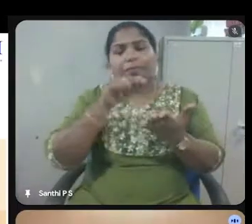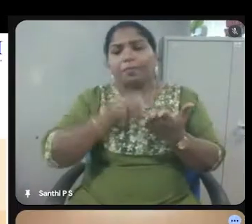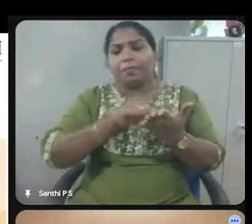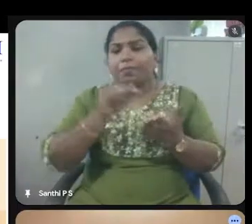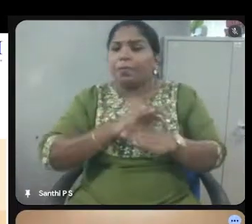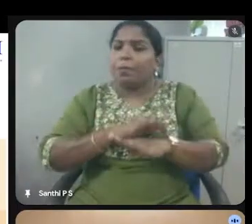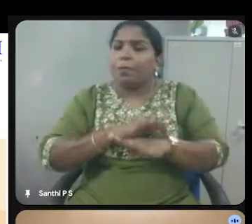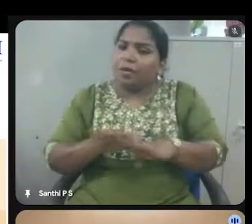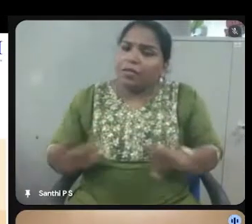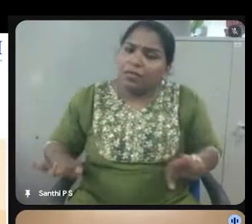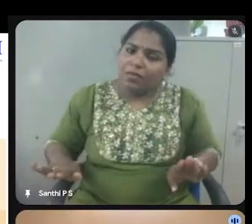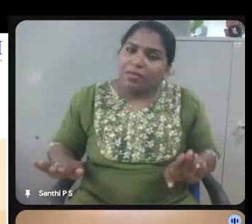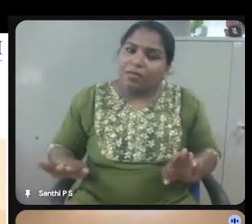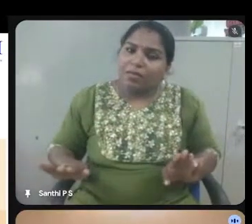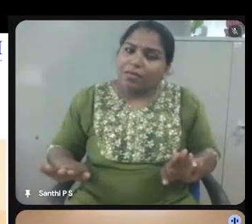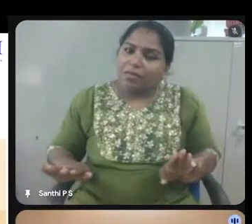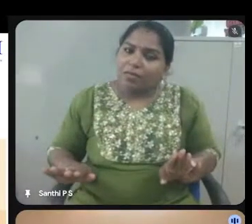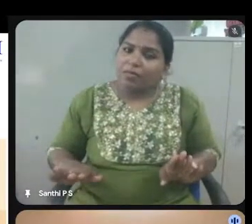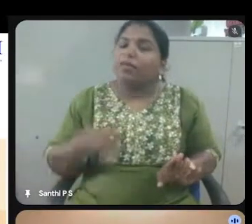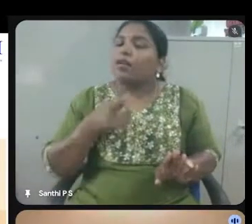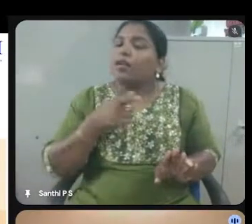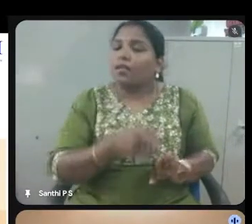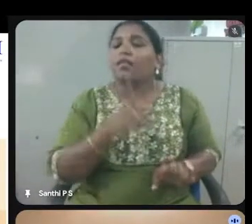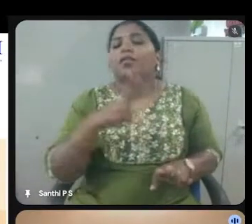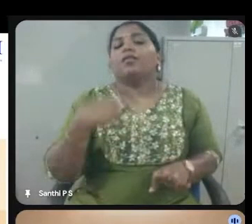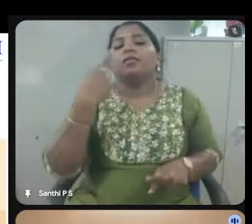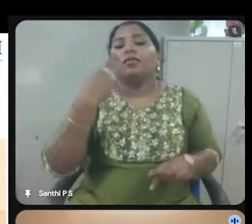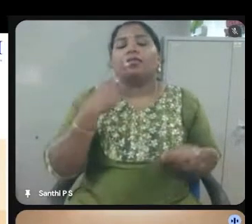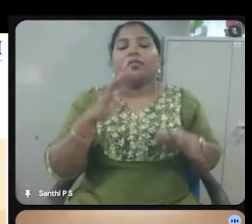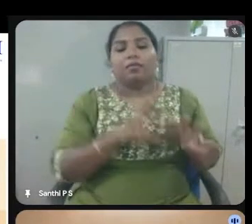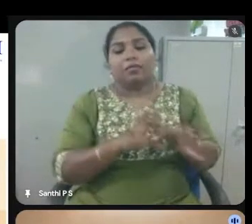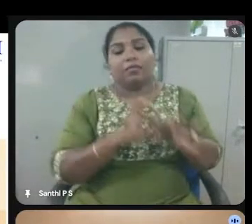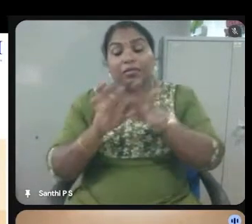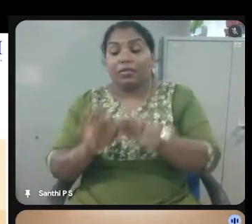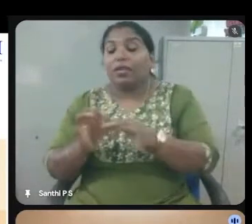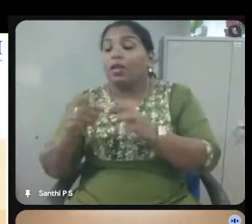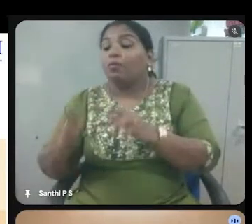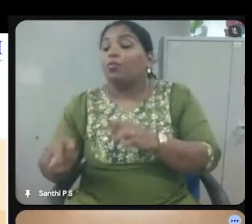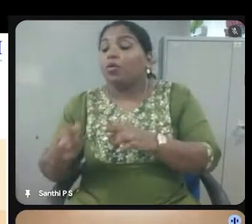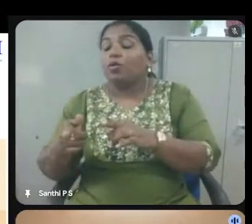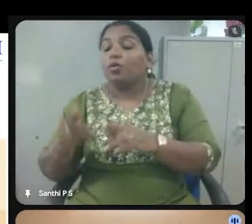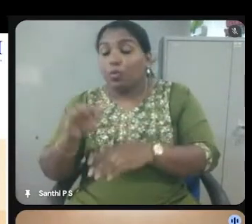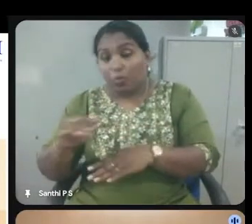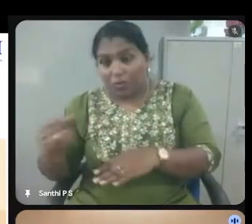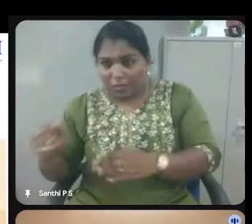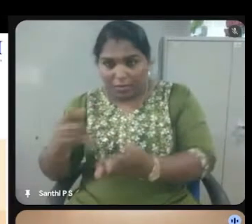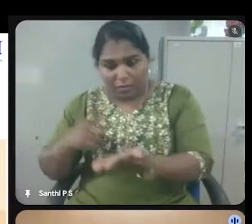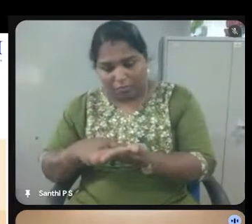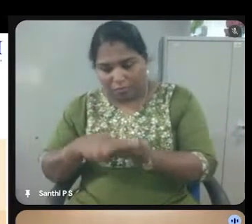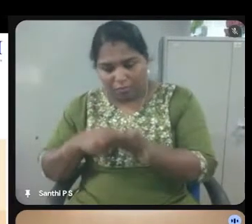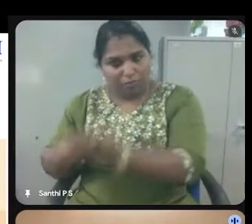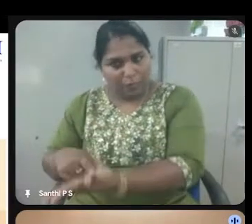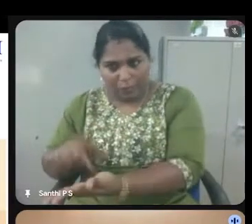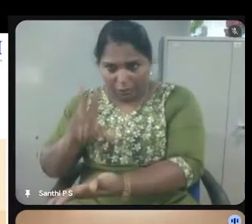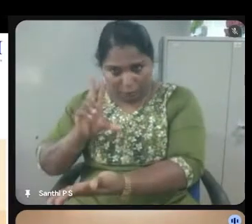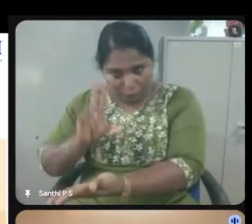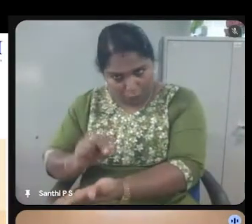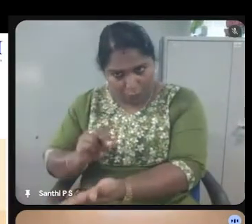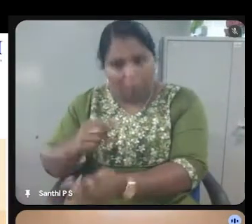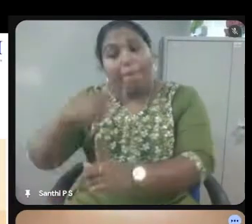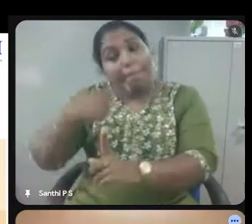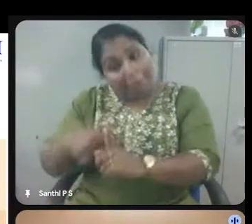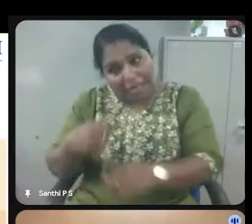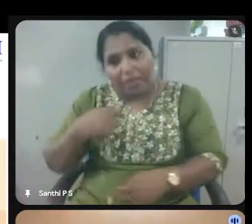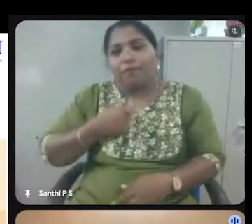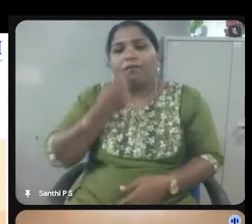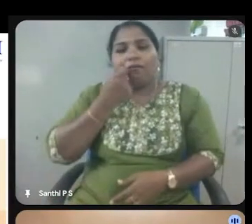അപ്പം അതുകൊണ്ട് തന്നെ നമ്മൾ കുട്ടികളുടെ സ്ക്രീൻ ടൈം കുറയ്ക്കുന്നതിനൊപ്പം തന്നെ പാരന്റ്സിന്റെ സ്ക്രീൻ ടൈം കുറയ്ക്കേണ്ടത് വളരെ അത്യാവശ്യമാണ്.